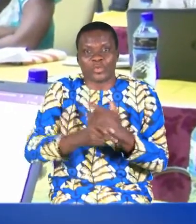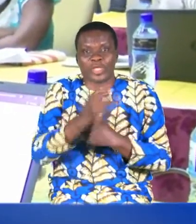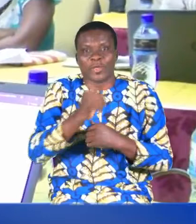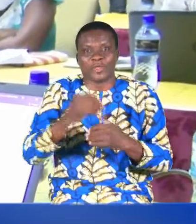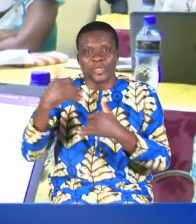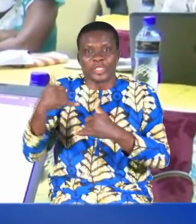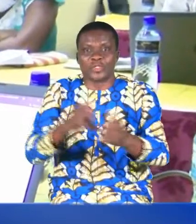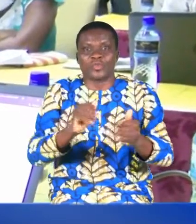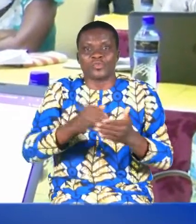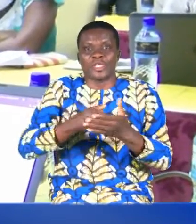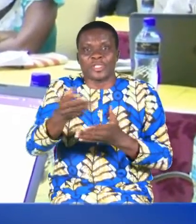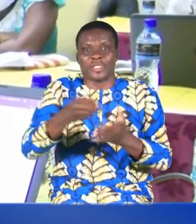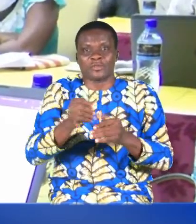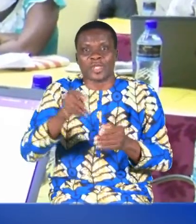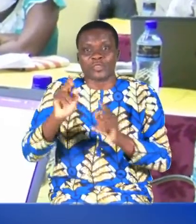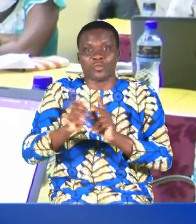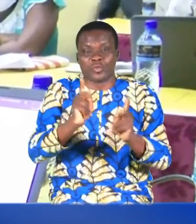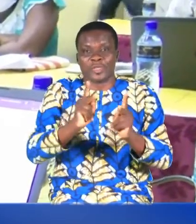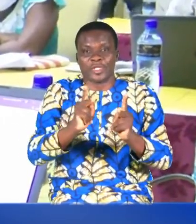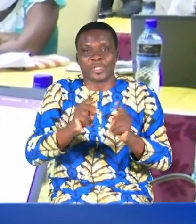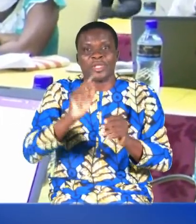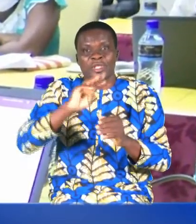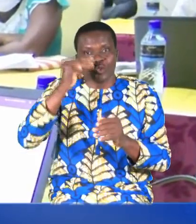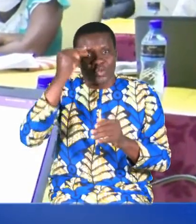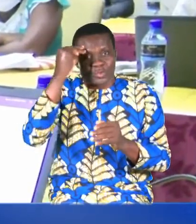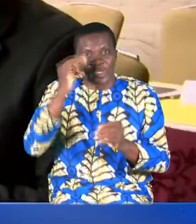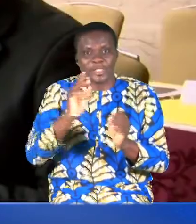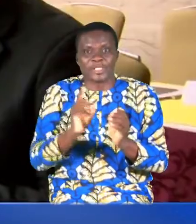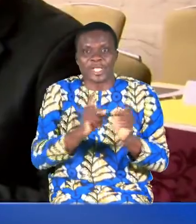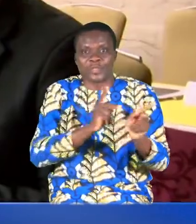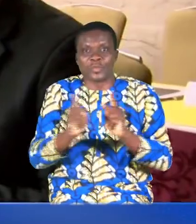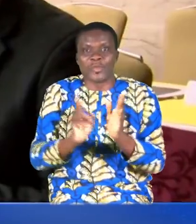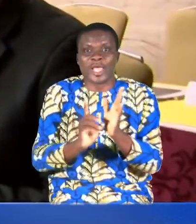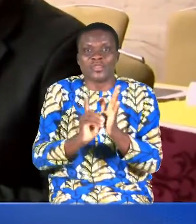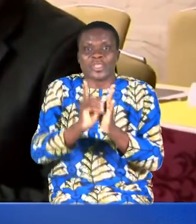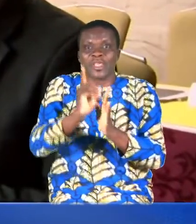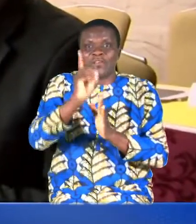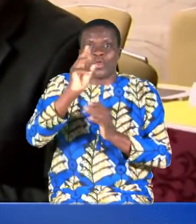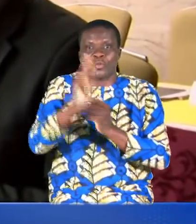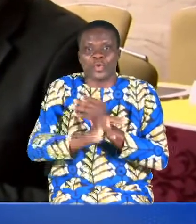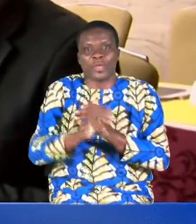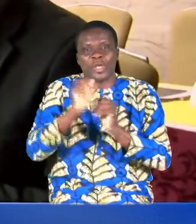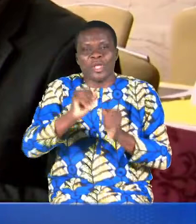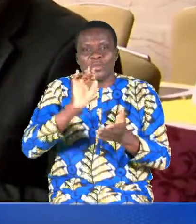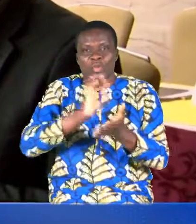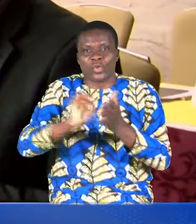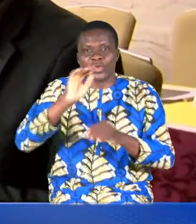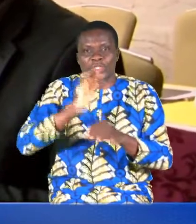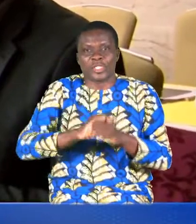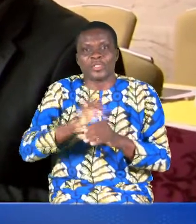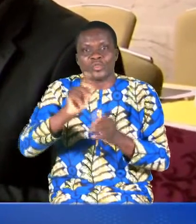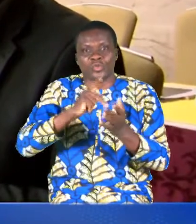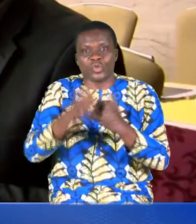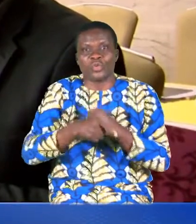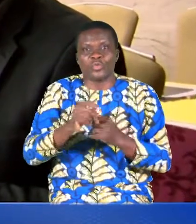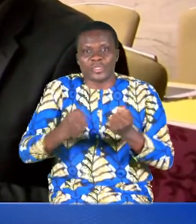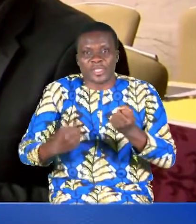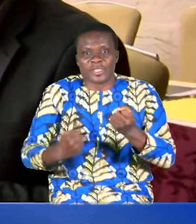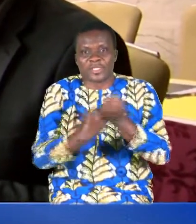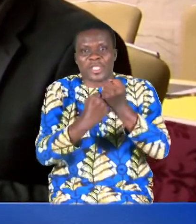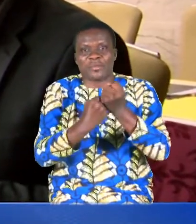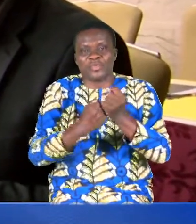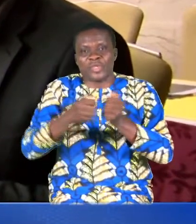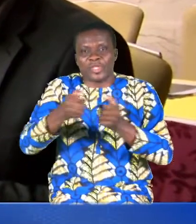du suivi des investissements publics du ministère du Plan et du Développement peut compter sur le projet d'appui à